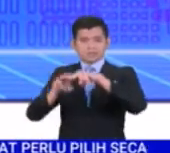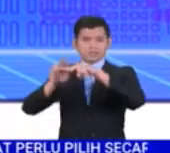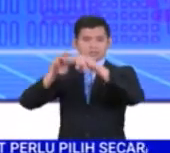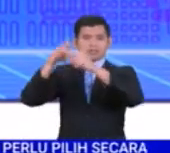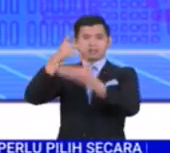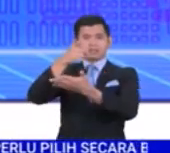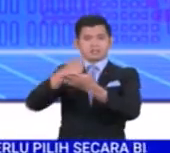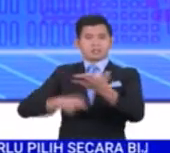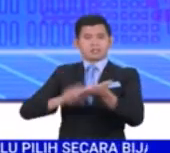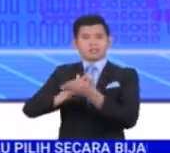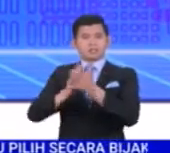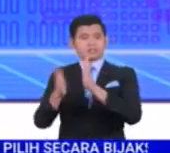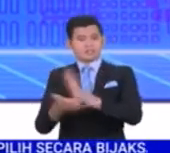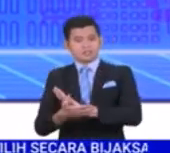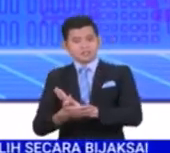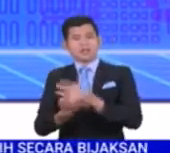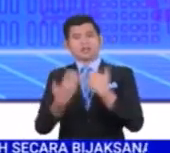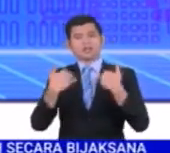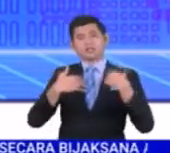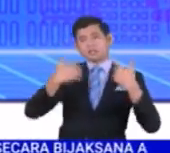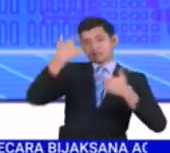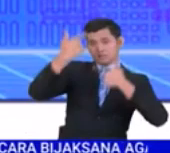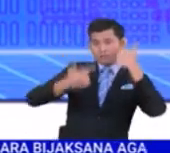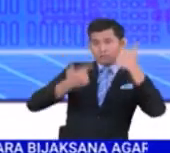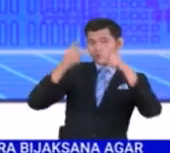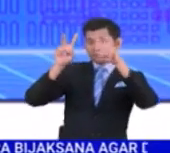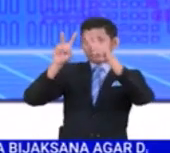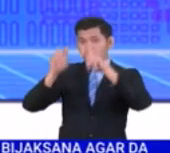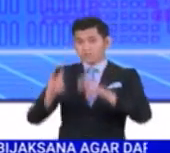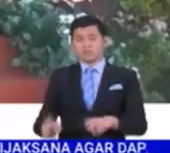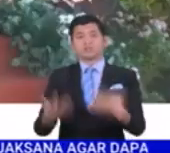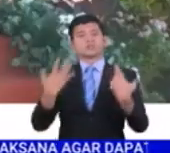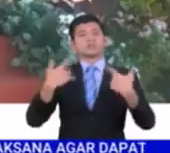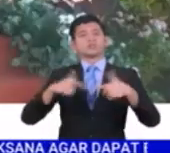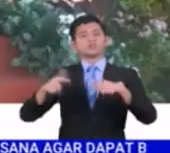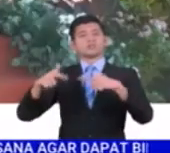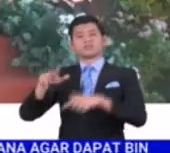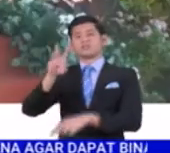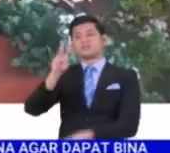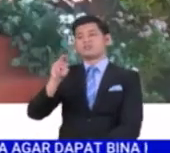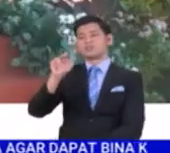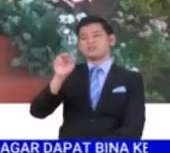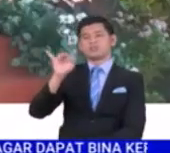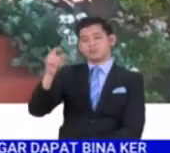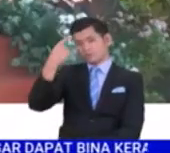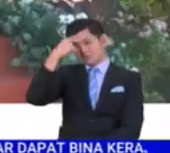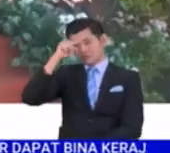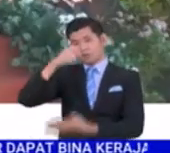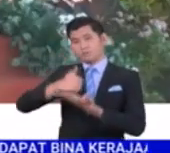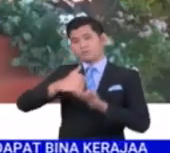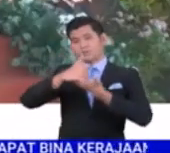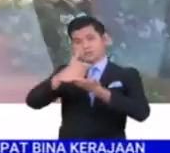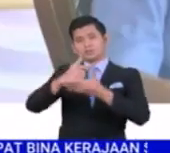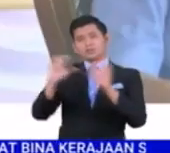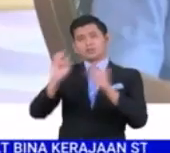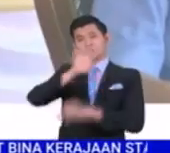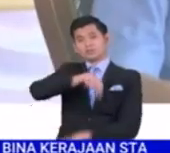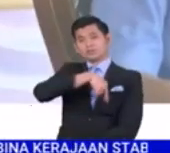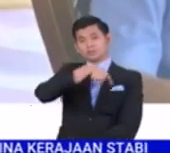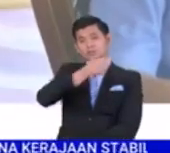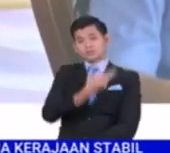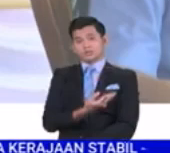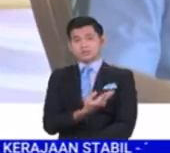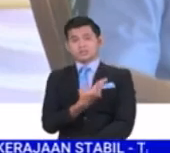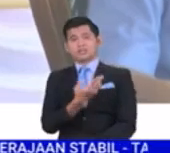kos. Untuk itu, beberapa sesi lawatan serta kajian telah dilaksana MAFI bagi membantu mereka agar tiada kerugian